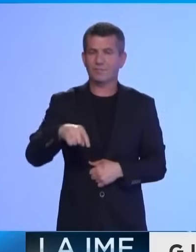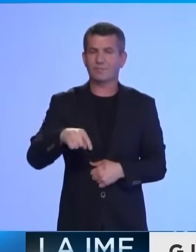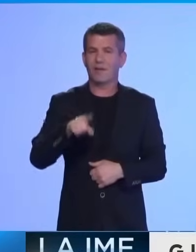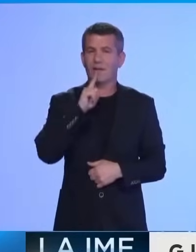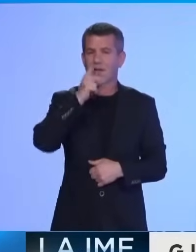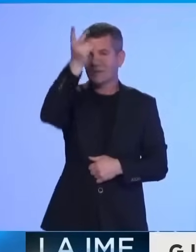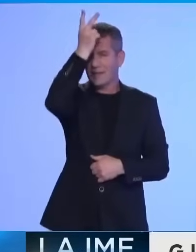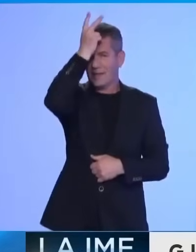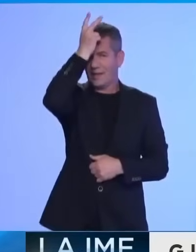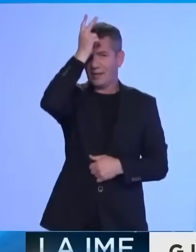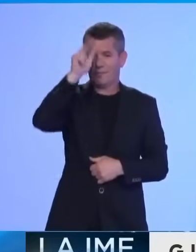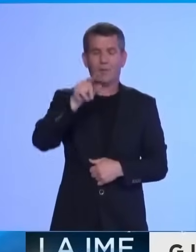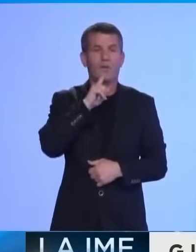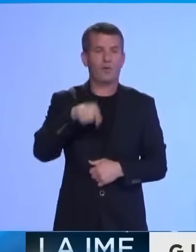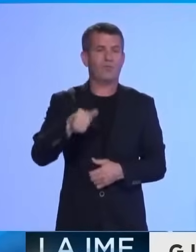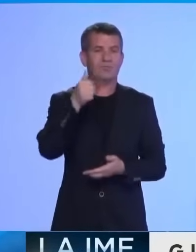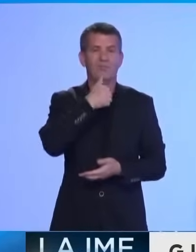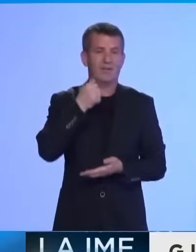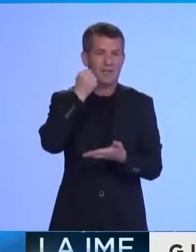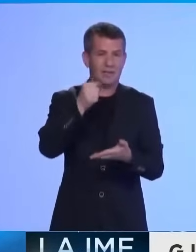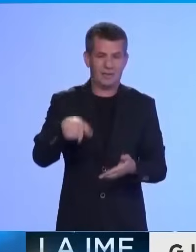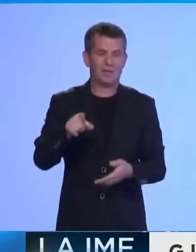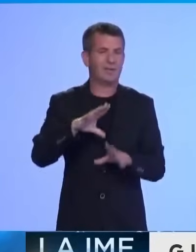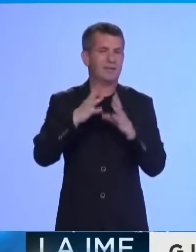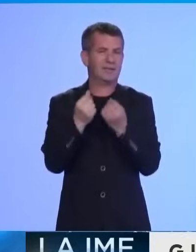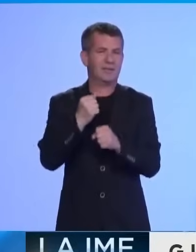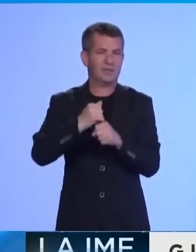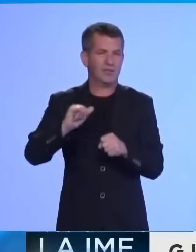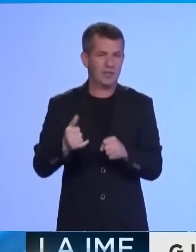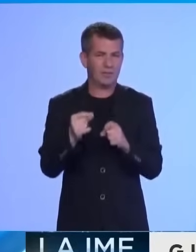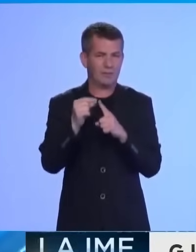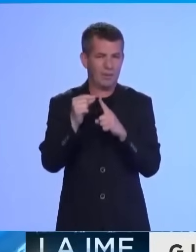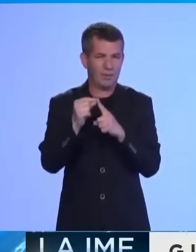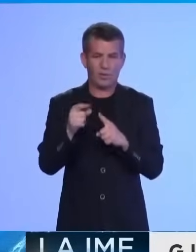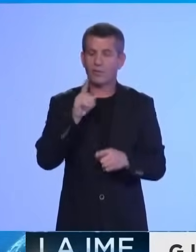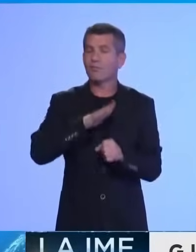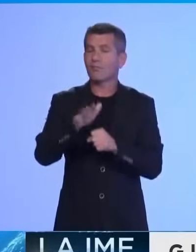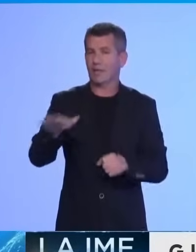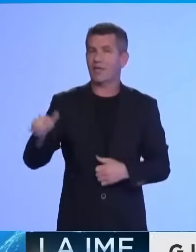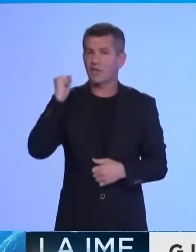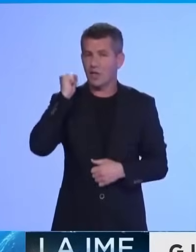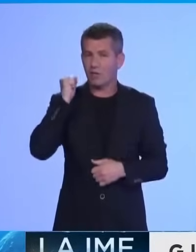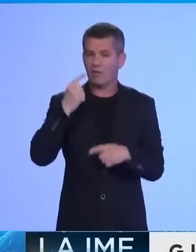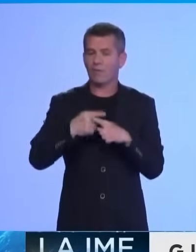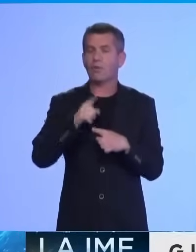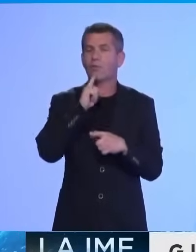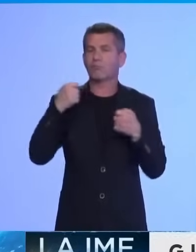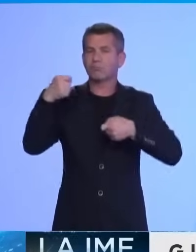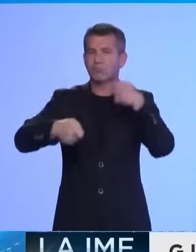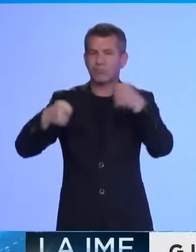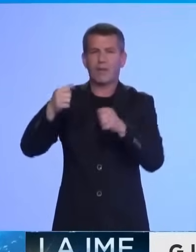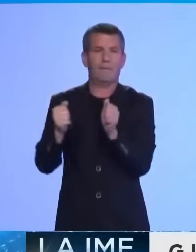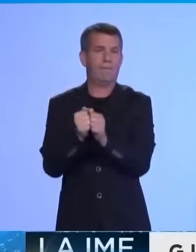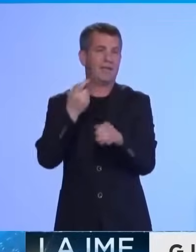Skënderbeu. Financuesi kryesor i këtij projekti është Gjergj Prenkoçaj nga Gjakova i përkrahur edhe nga disa bashkëdhetar nga